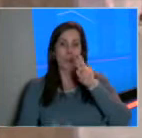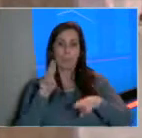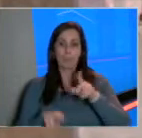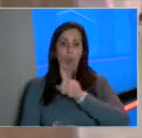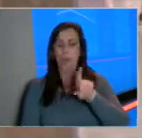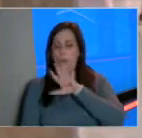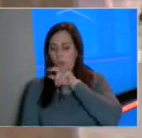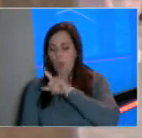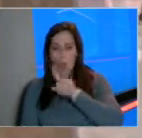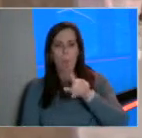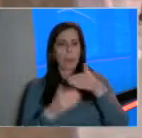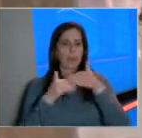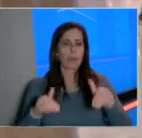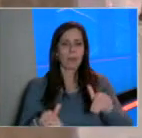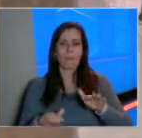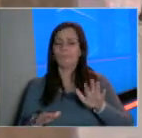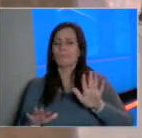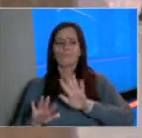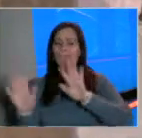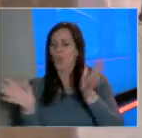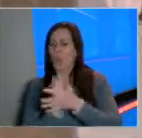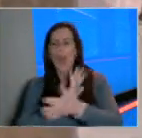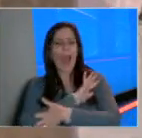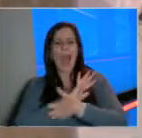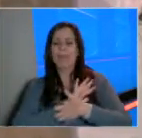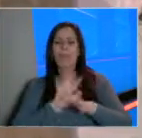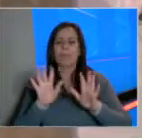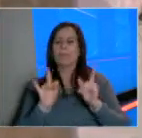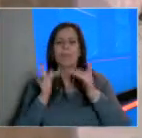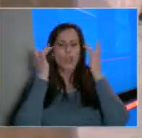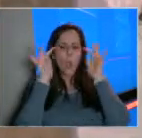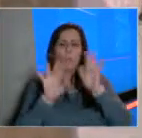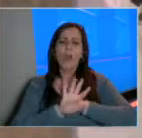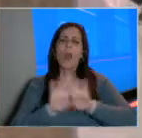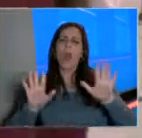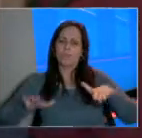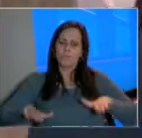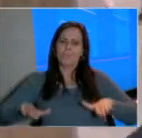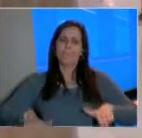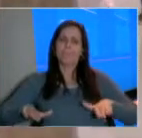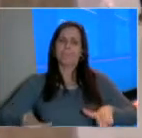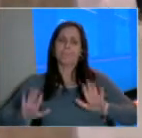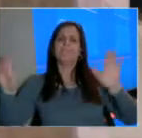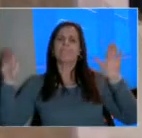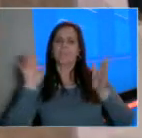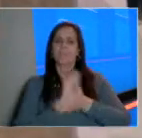מטפלים, לא בקשישים, לא בנכים, לכל העניים וכל הזה מדואגים, רק לכיסאות שלהם